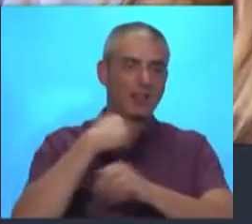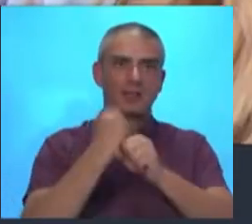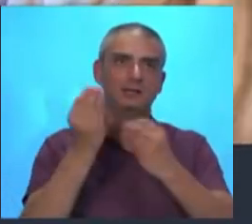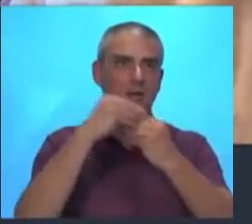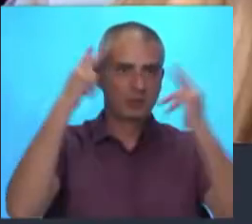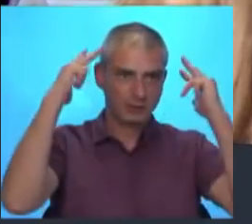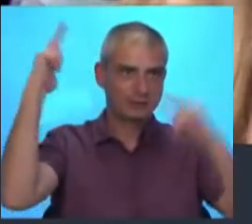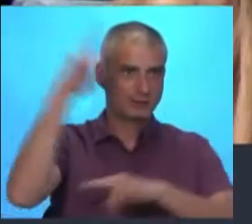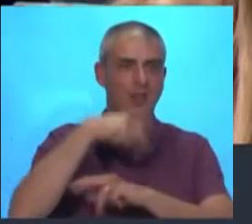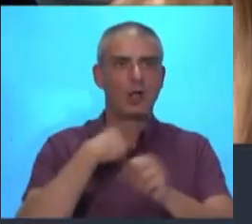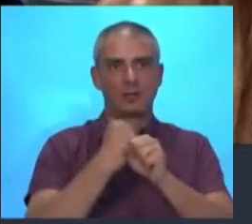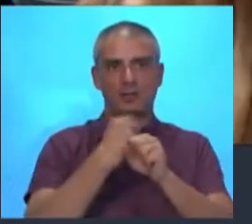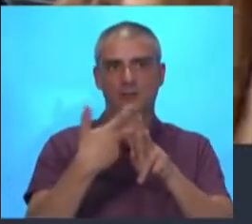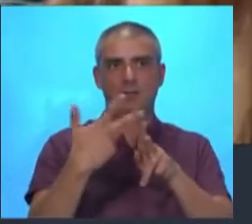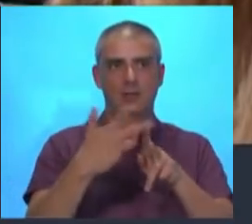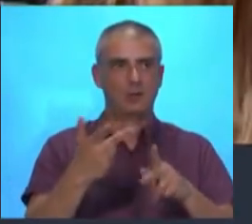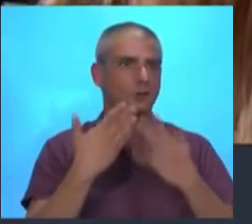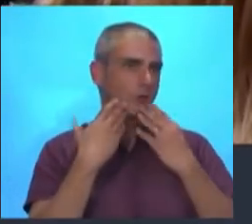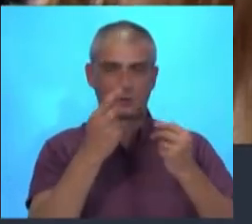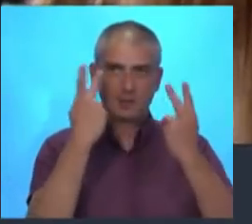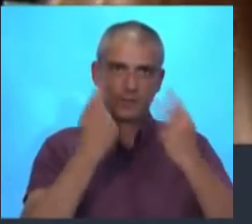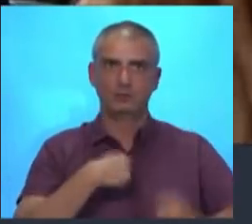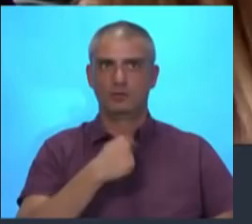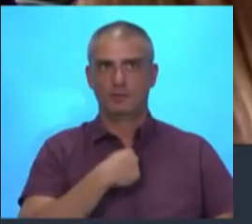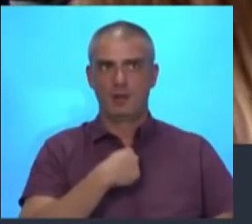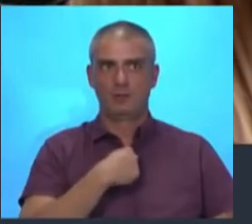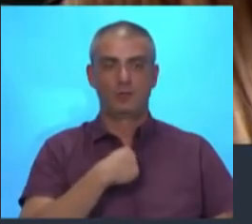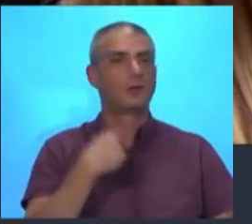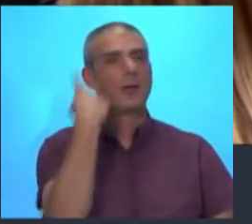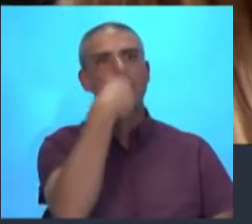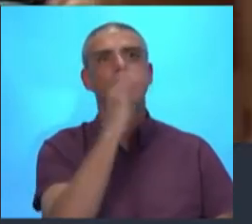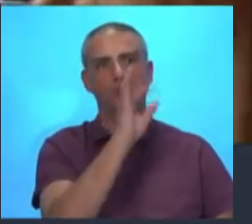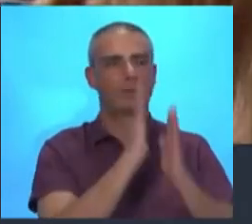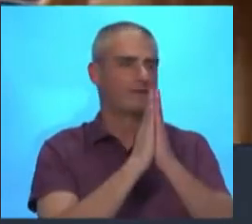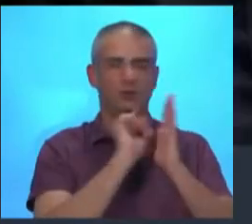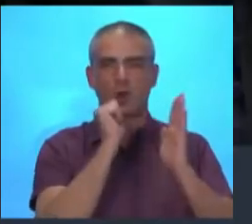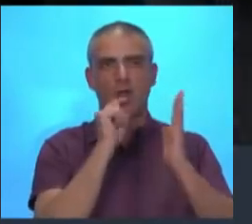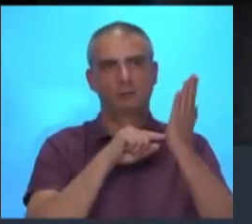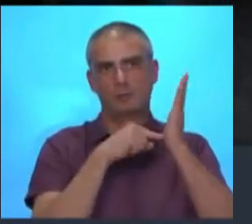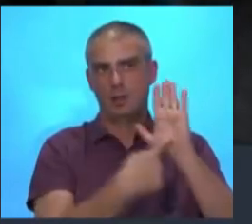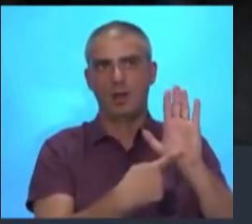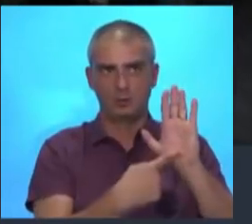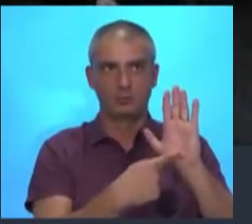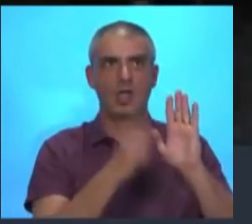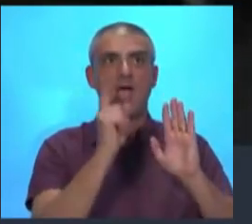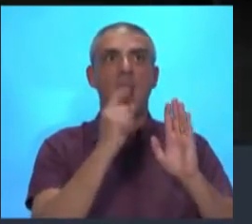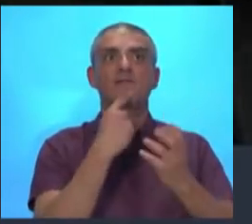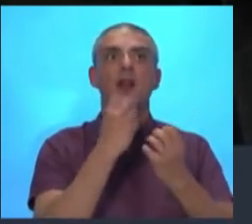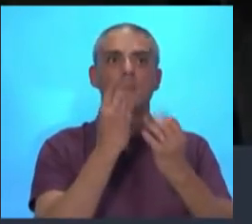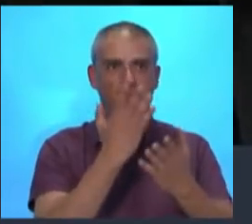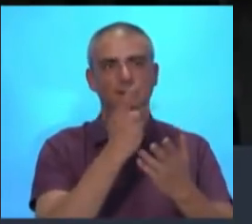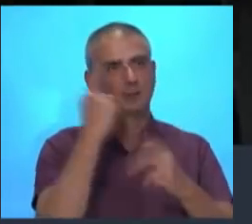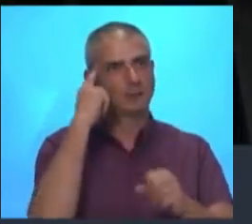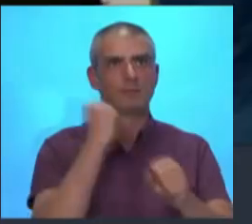עושים היום ניקיון פה. אתם חשובים לנו. את הפנים שלה היא מבקשת שלא לחשוף, אבל את המסר היא